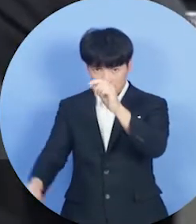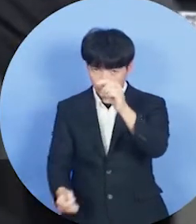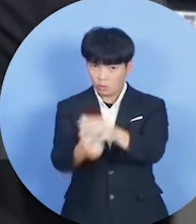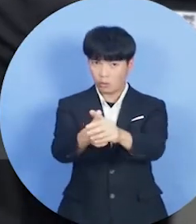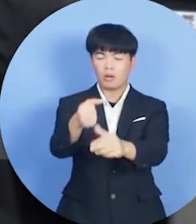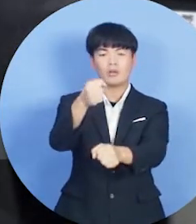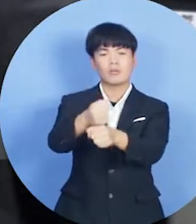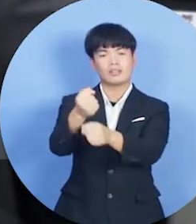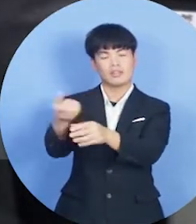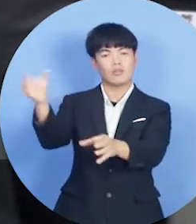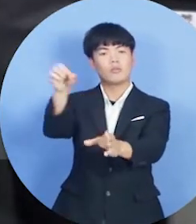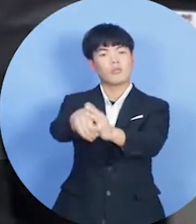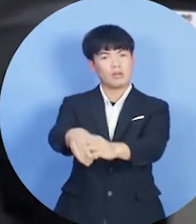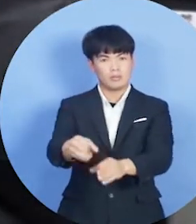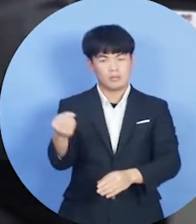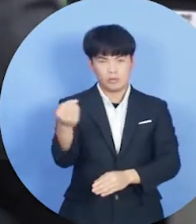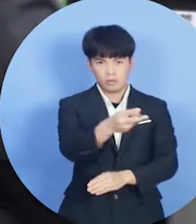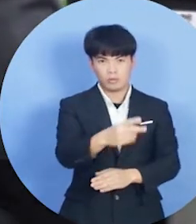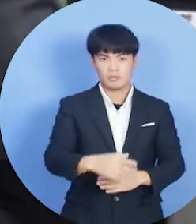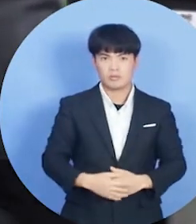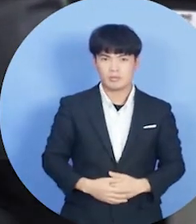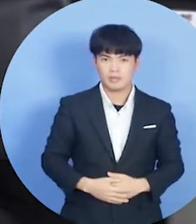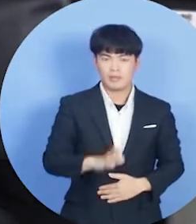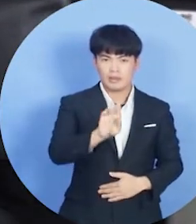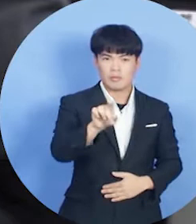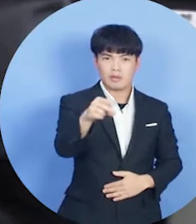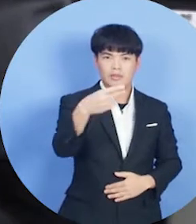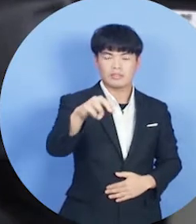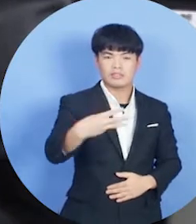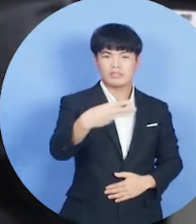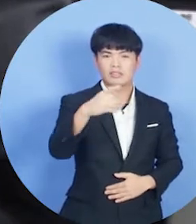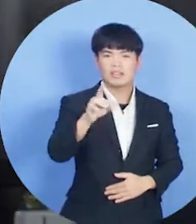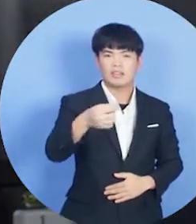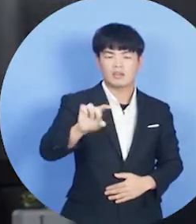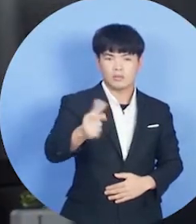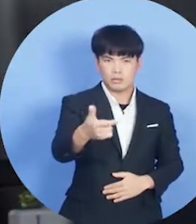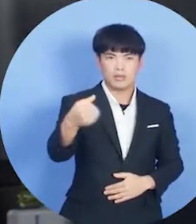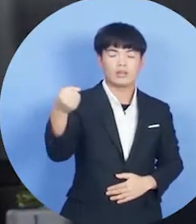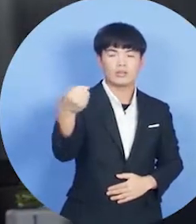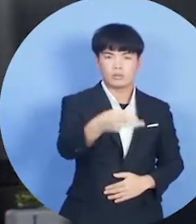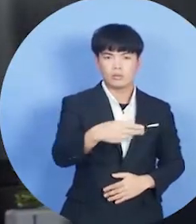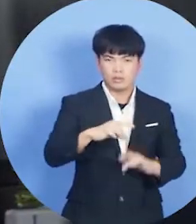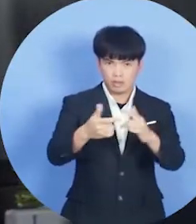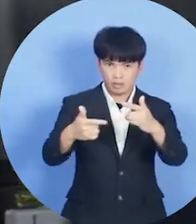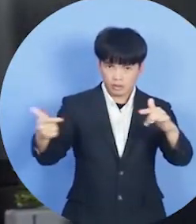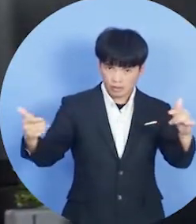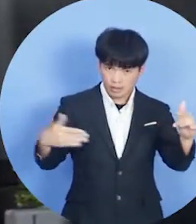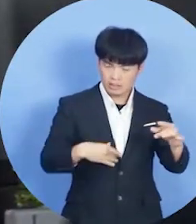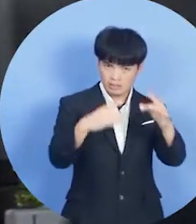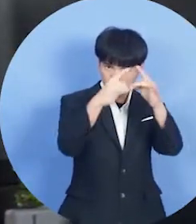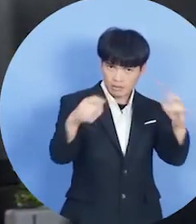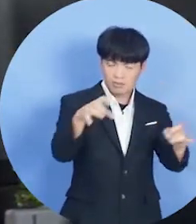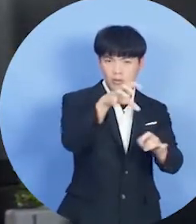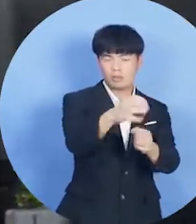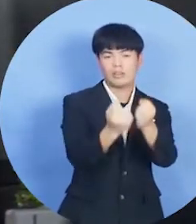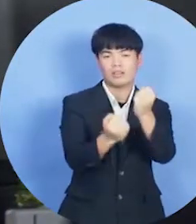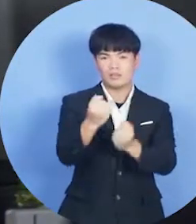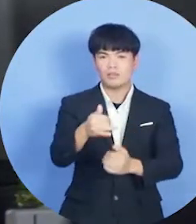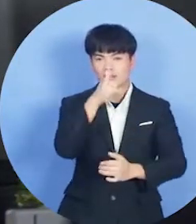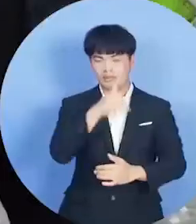어울림터, 삼거리 공원의 랜드마크 시설인 버들타워, 삼거리 주막거리 조성 등에 대해 설명하는 시간을